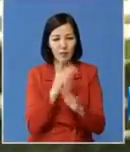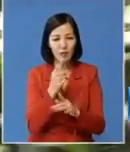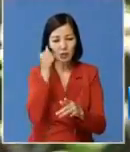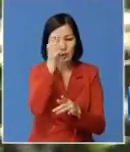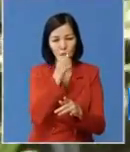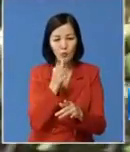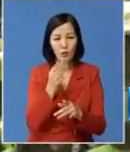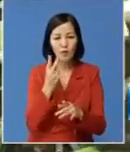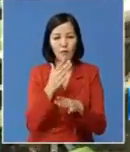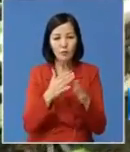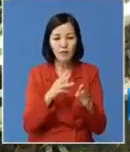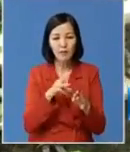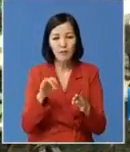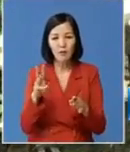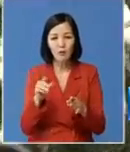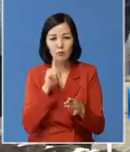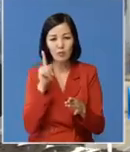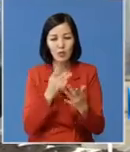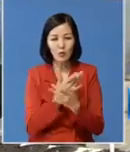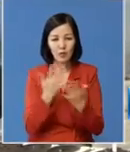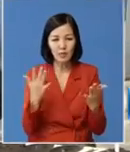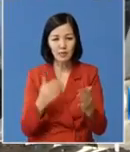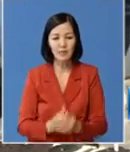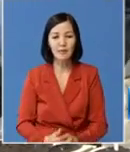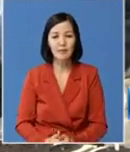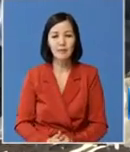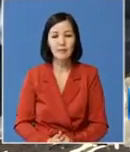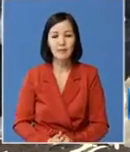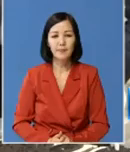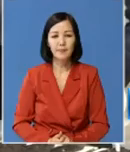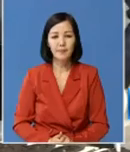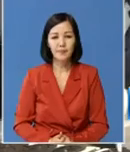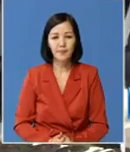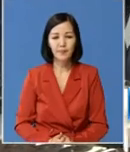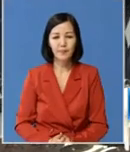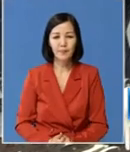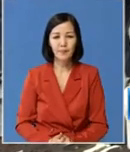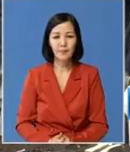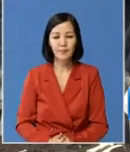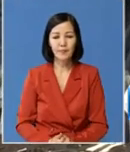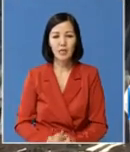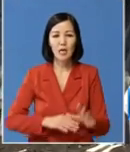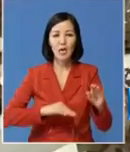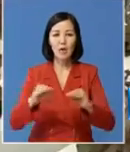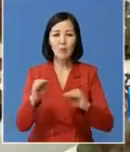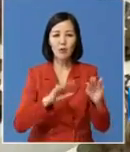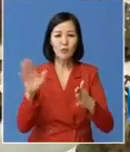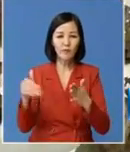более 2,5 миллиона пучков зелени. Салат доезжает до той стороны, он